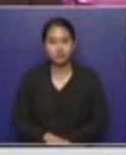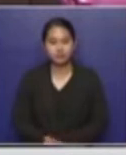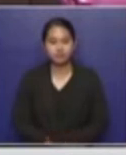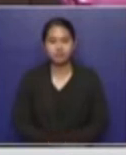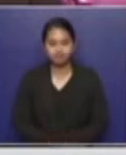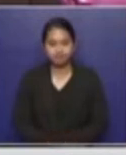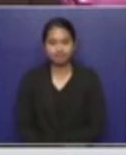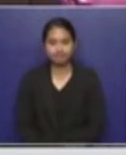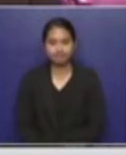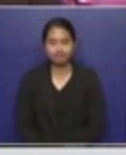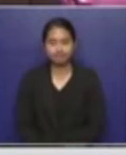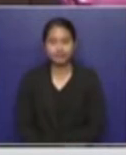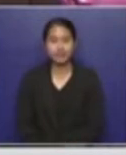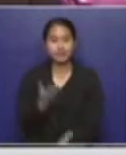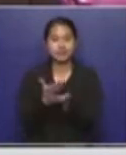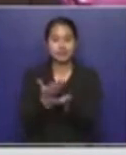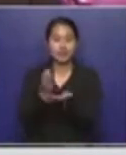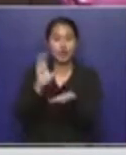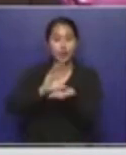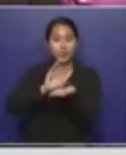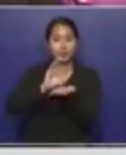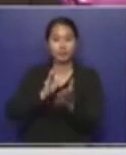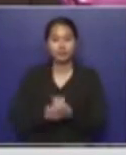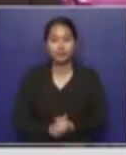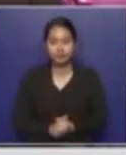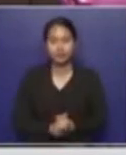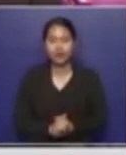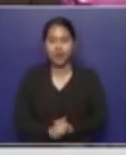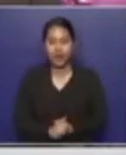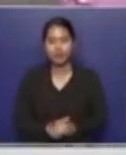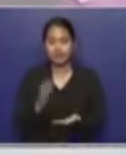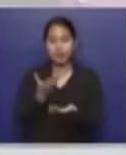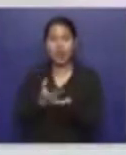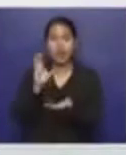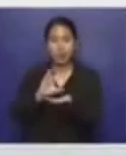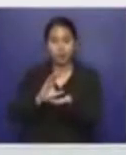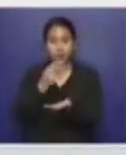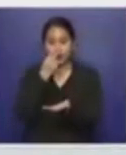ในส่วนของงบกลางนะครับจะเห็นได้ว่า